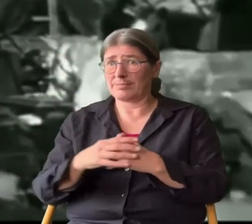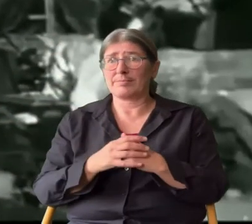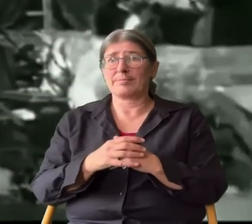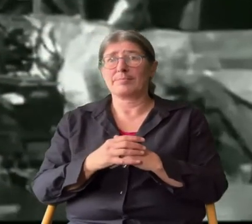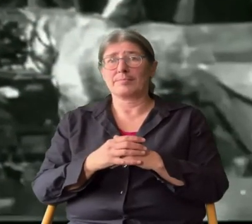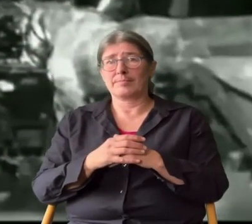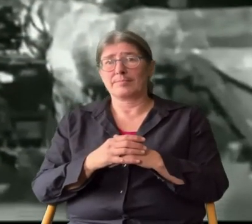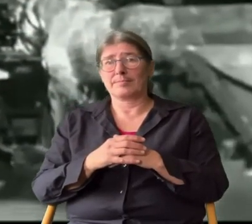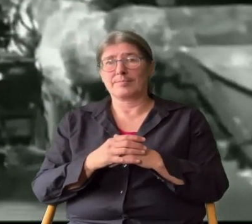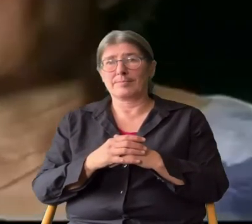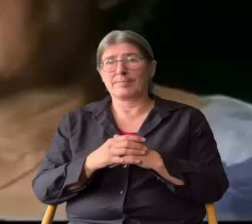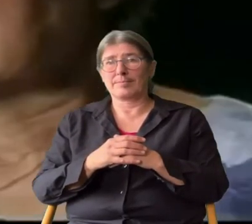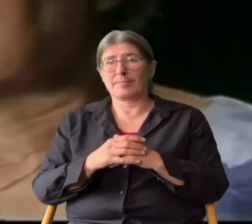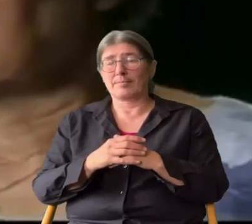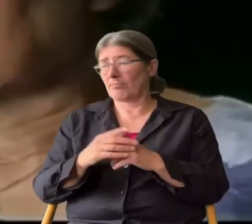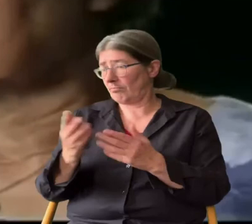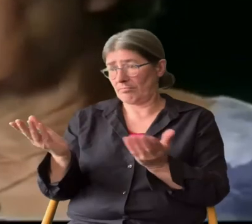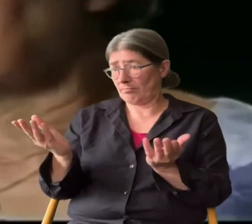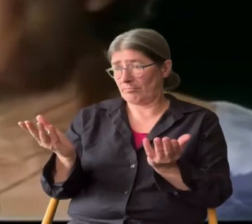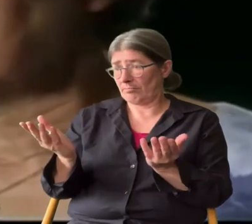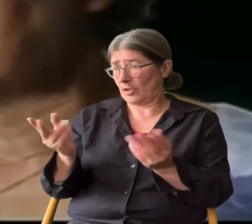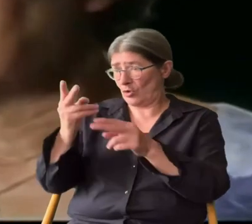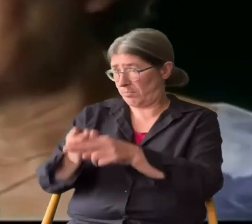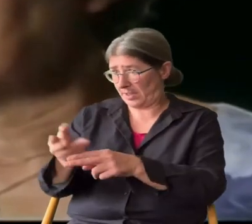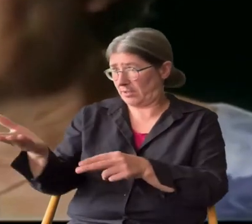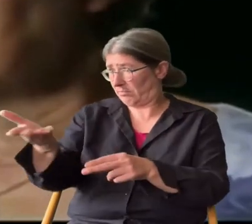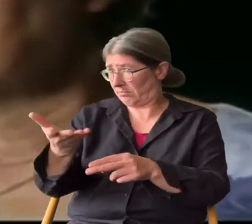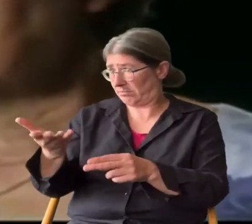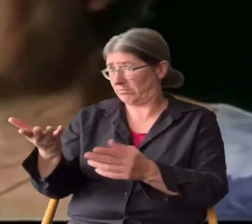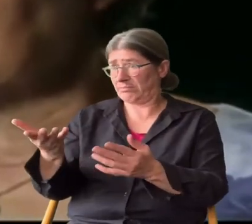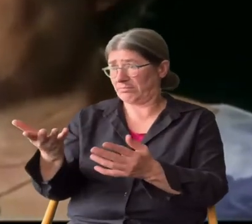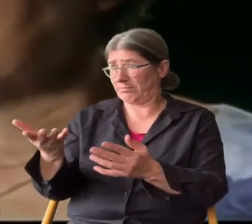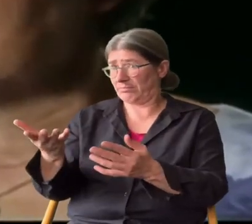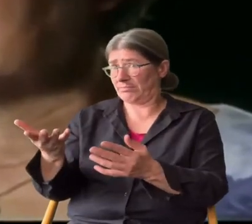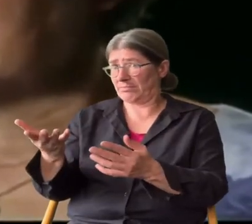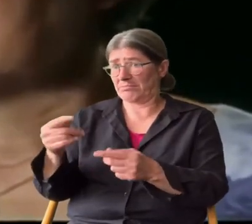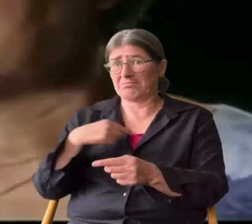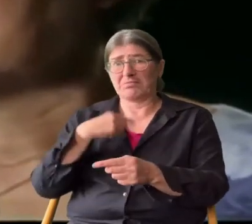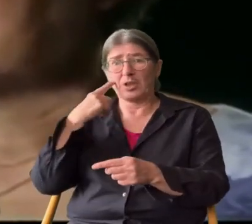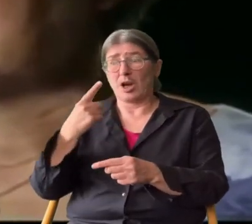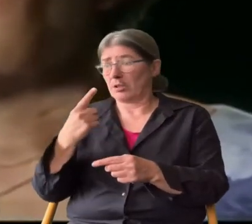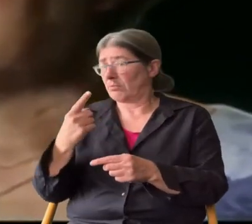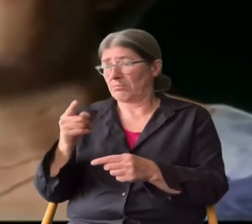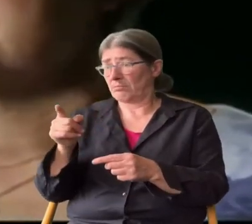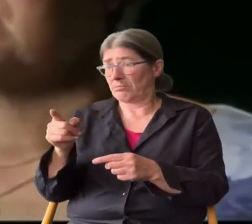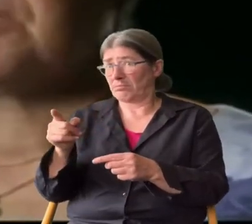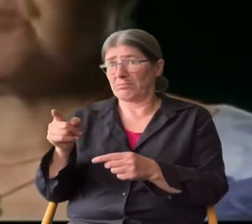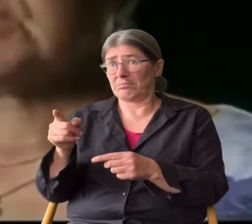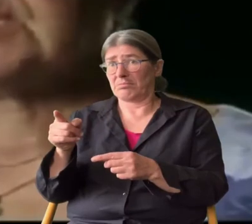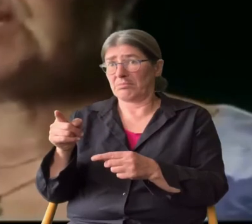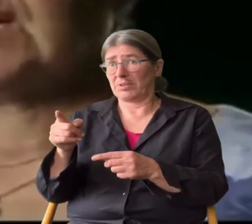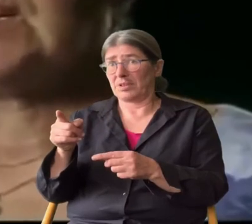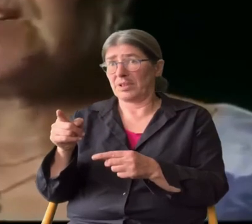Das ist alles, was übrig geblieben ist. Und da habe ich auch gedacht, und das verdanken wir